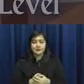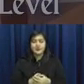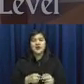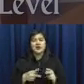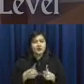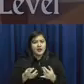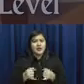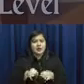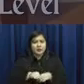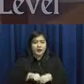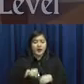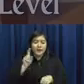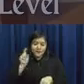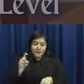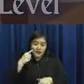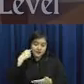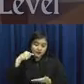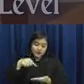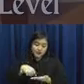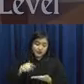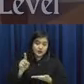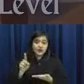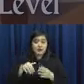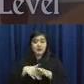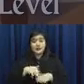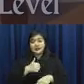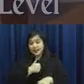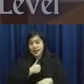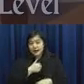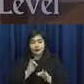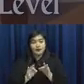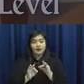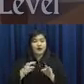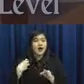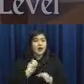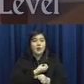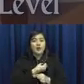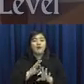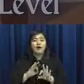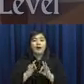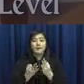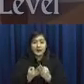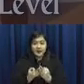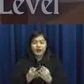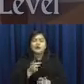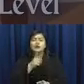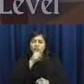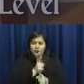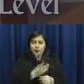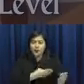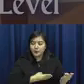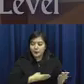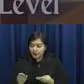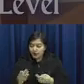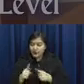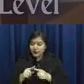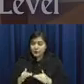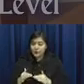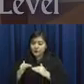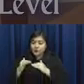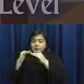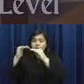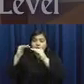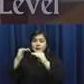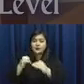na ma-check natin sa ating mga sarili kung talagang yung ating pamilya ay nadadala natin sa panibagong level. You see,